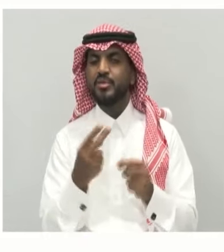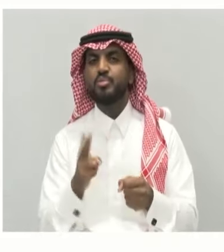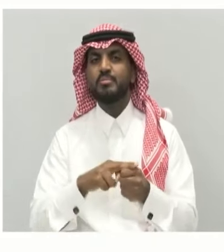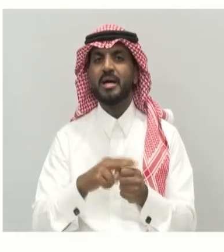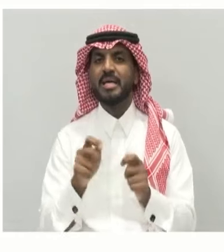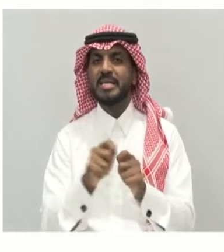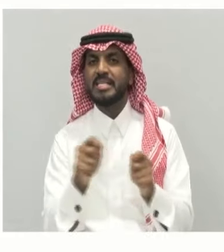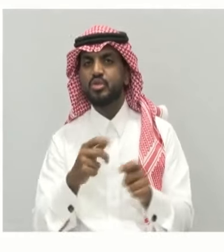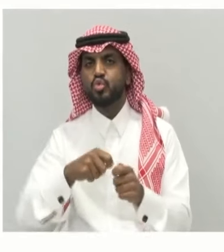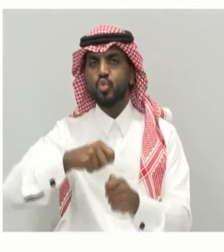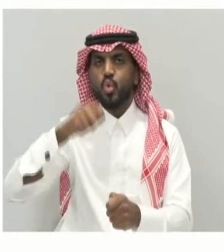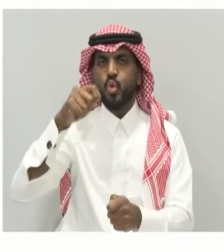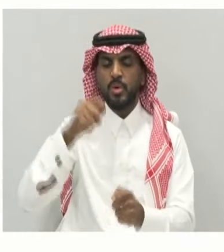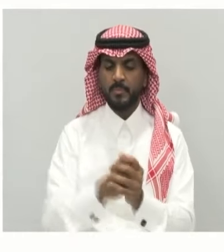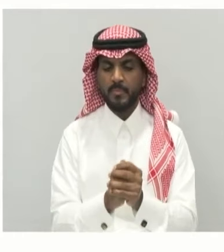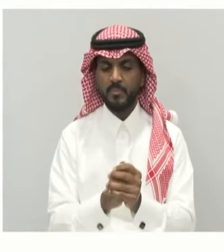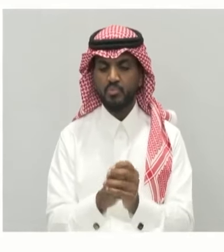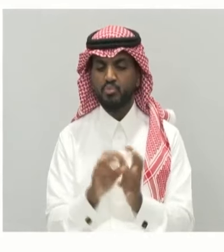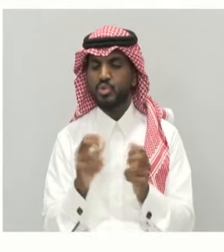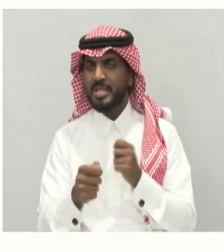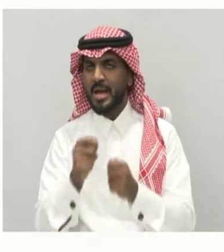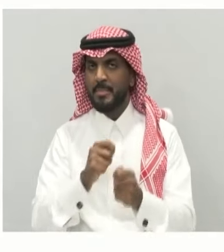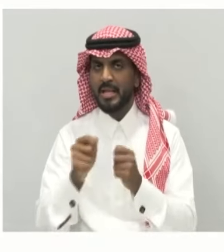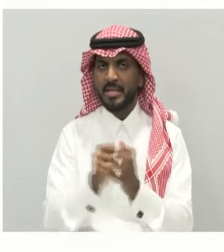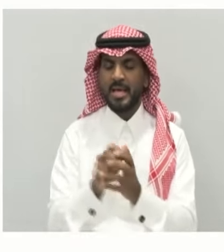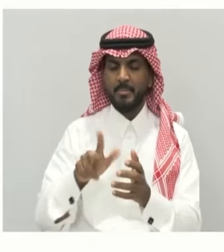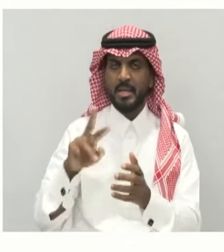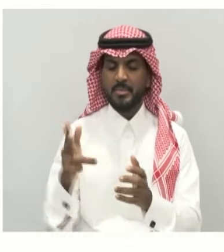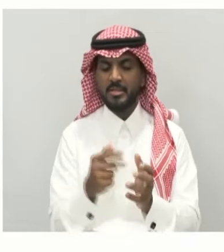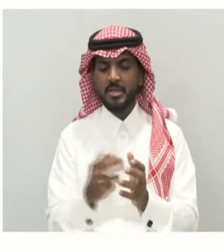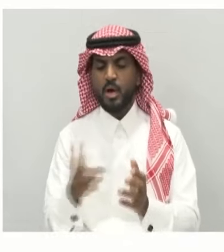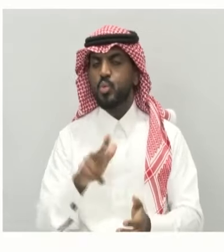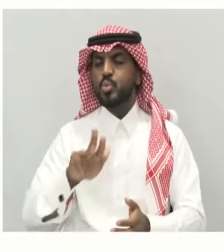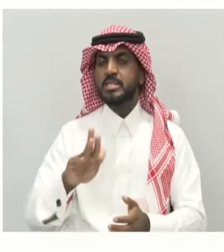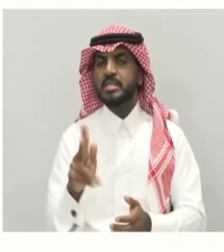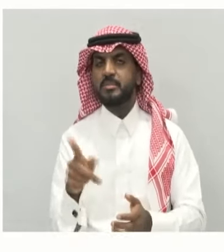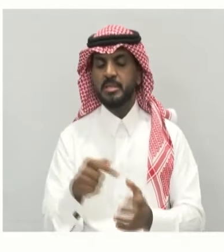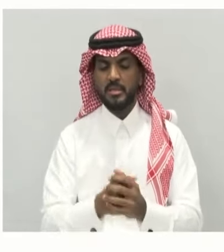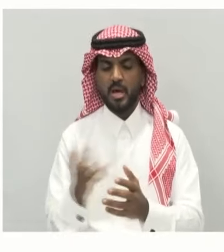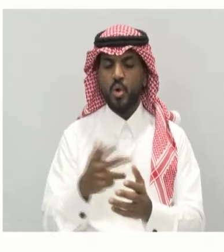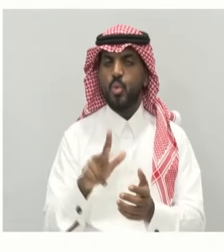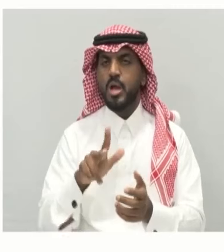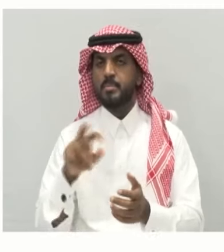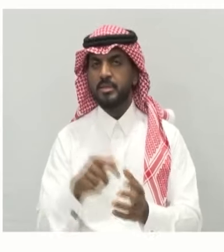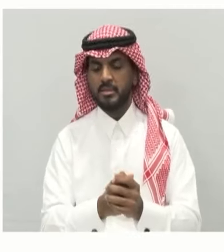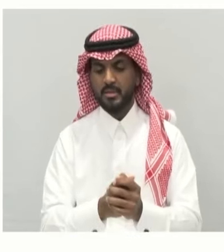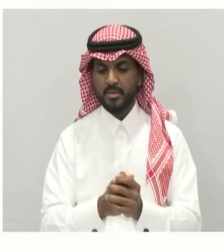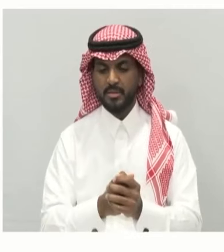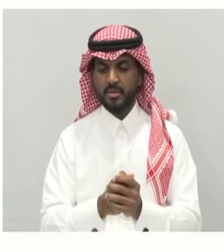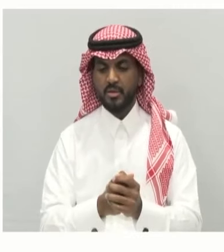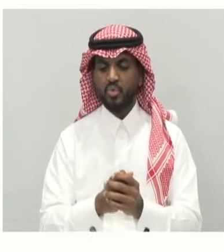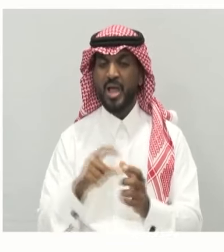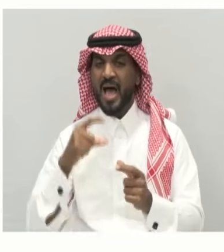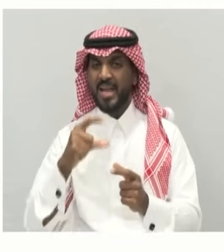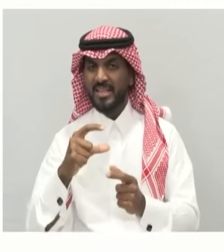الطول مستعملا المليمتر السنتيمتر المتر بارك الله فيكم يلا عرض راحه